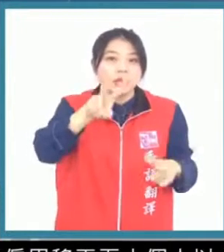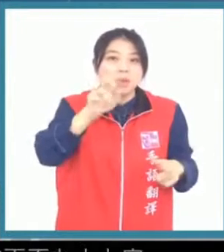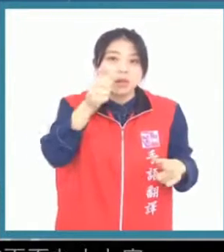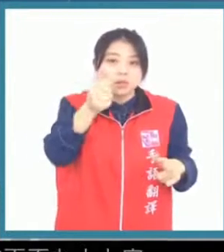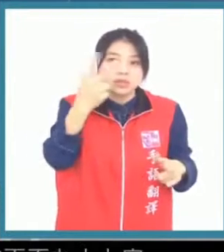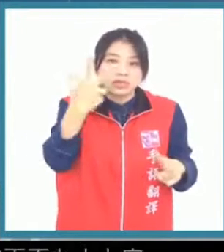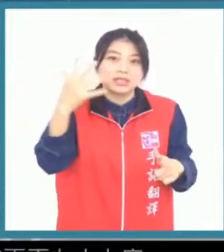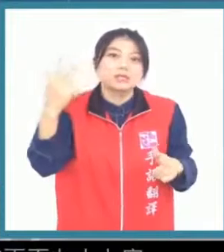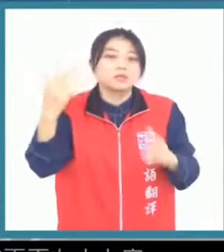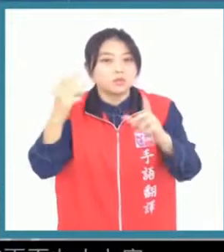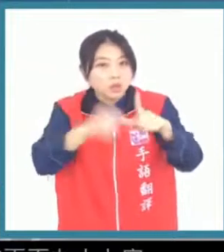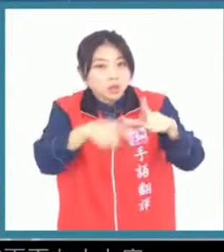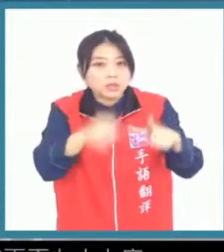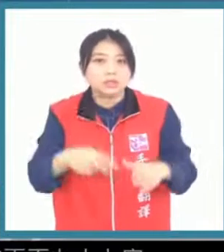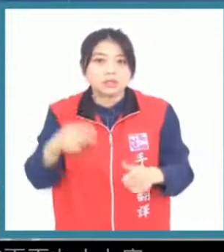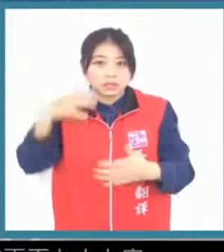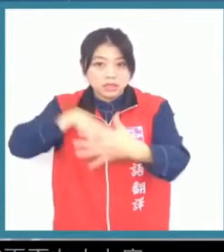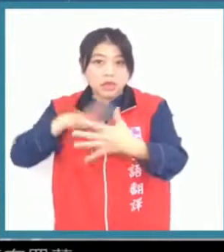有